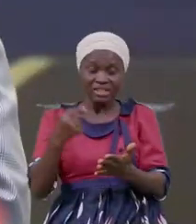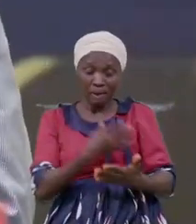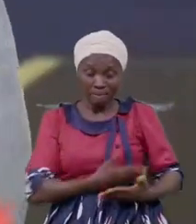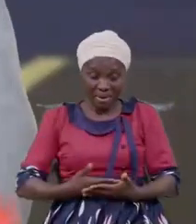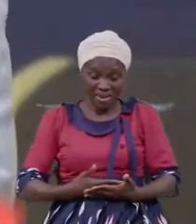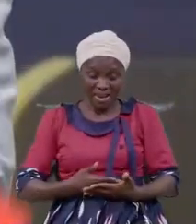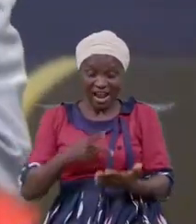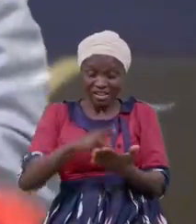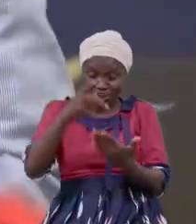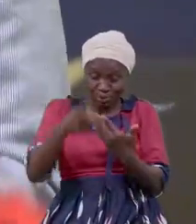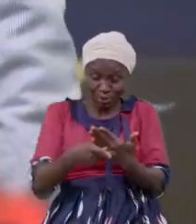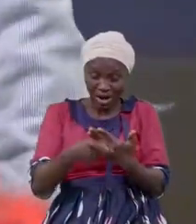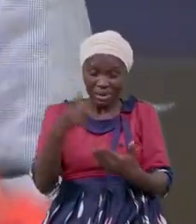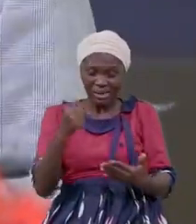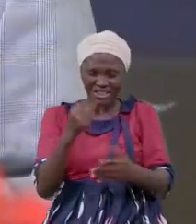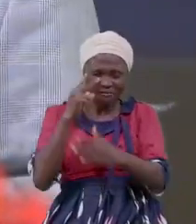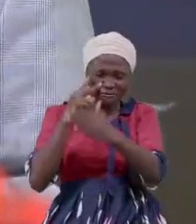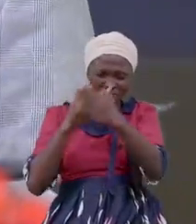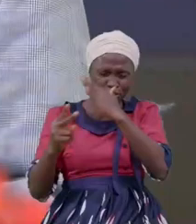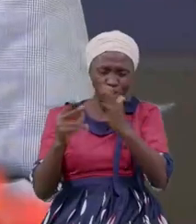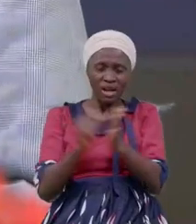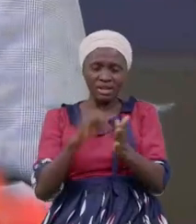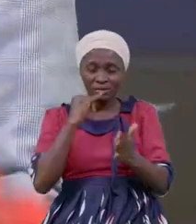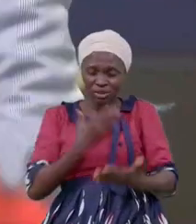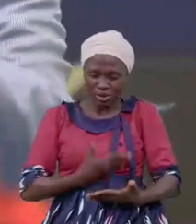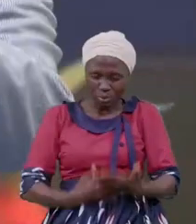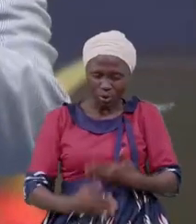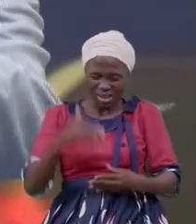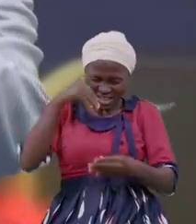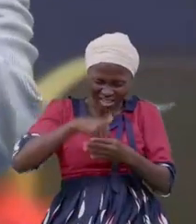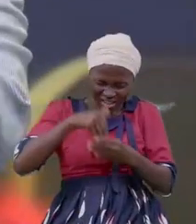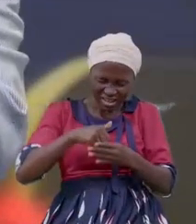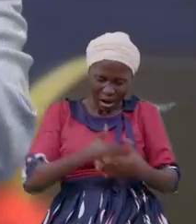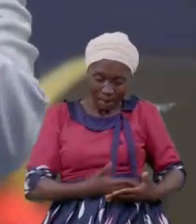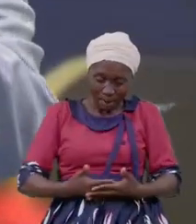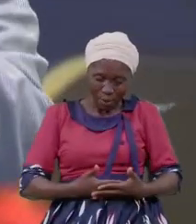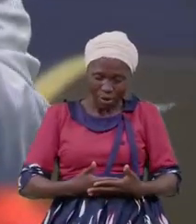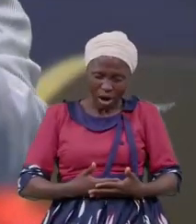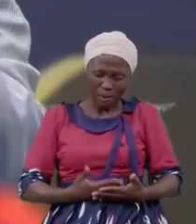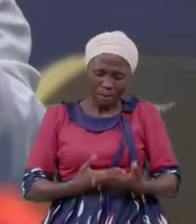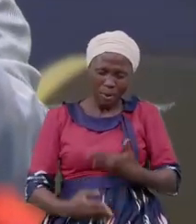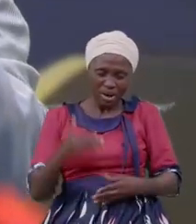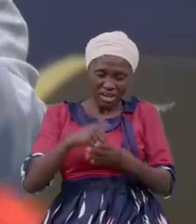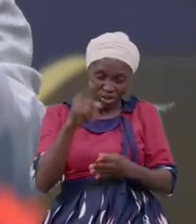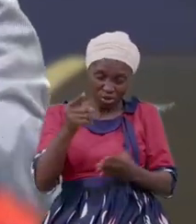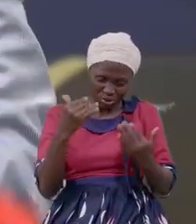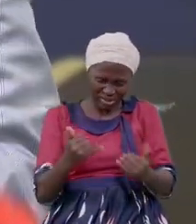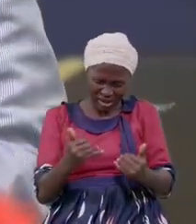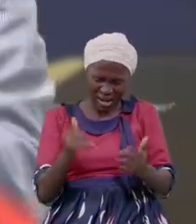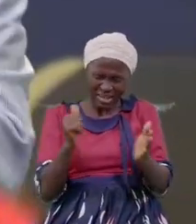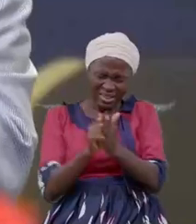en vous maintenant la vision qui est engendrée en vous maintenant ne mourra